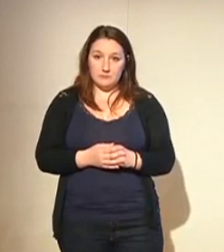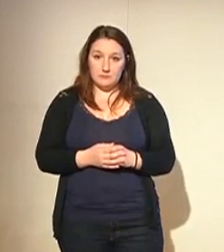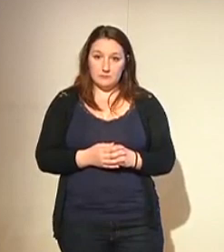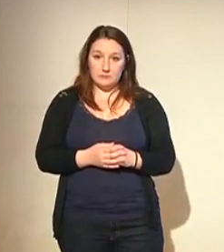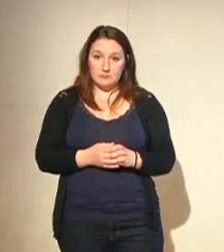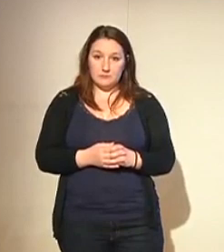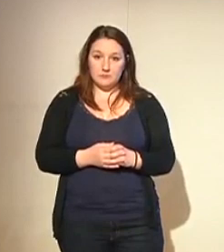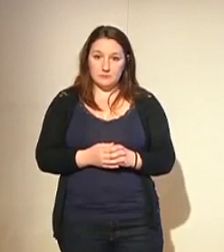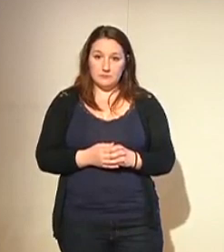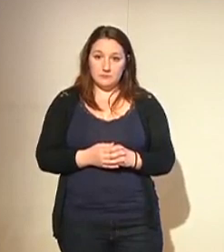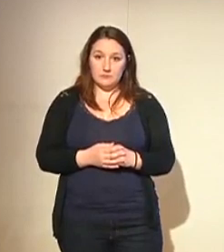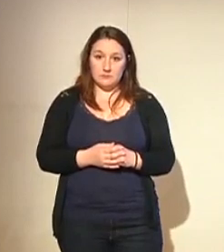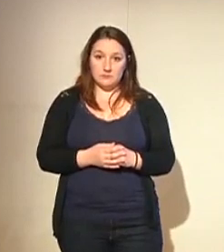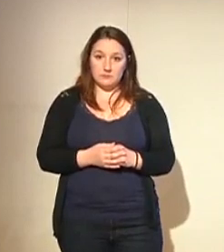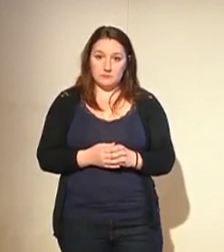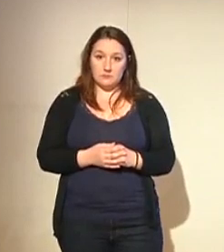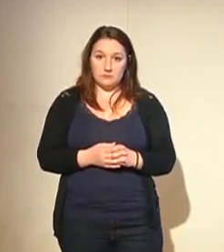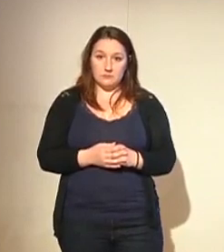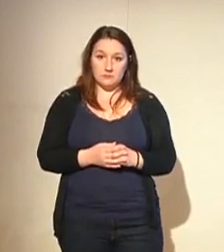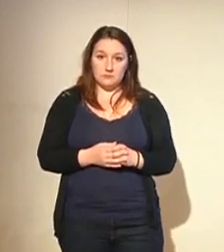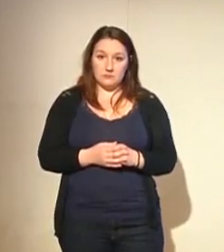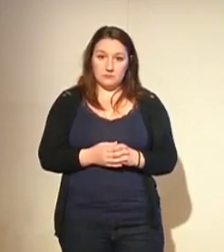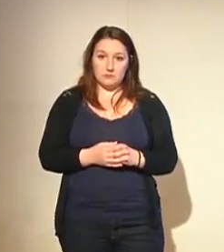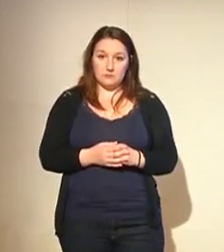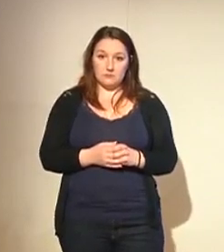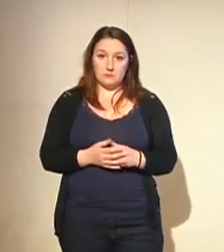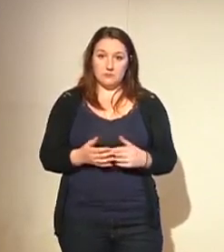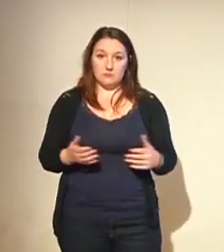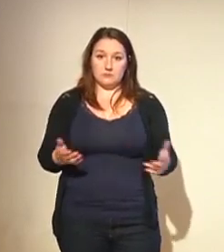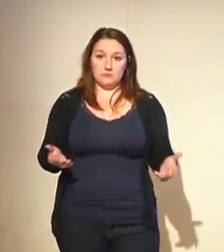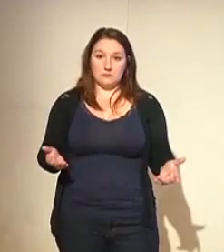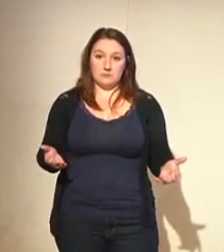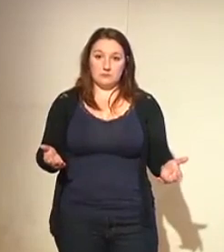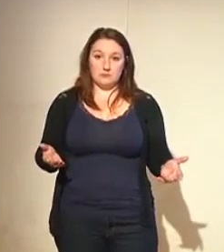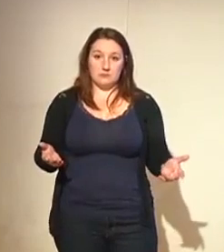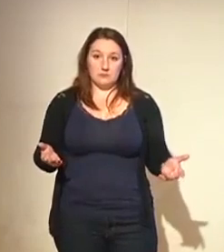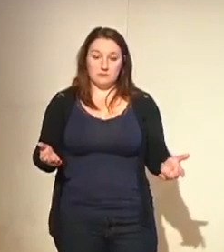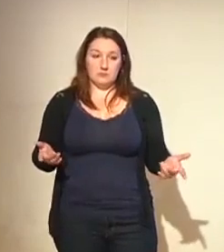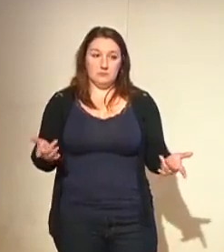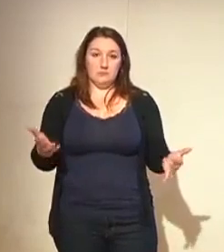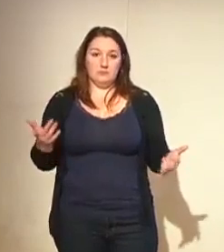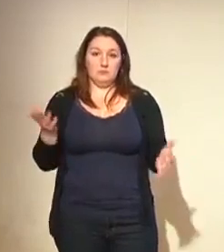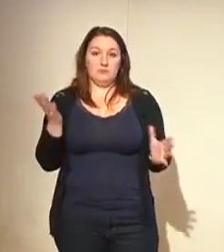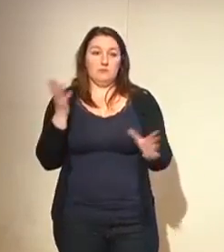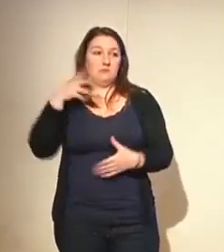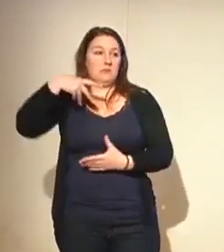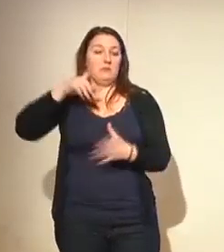vote à buletin secret a lieu je vous soumets